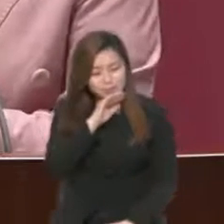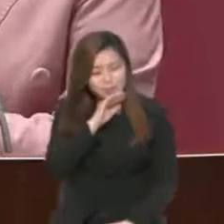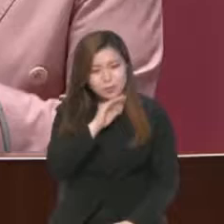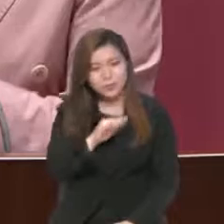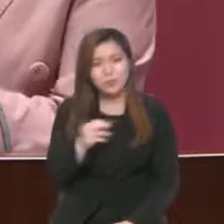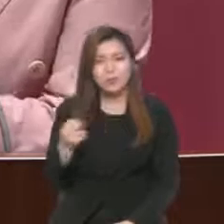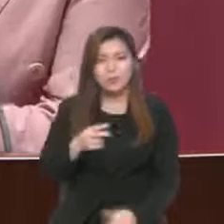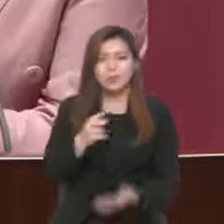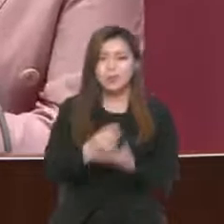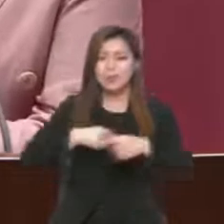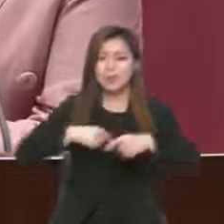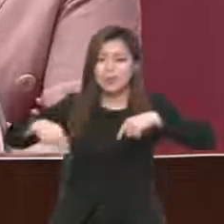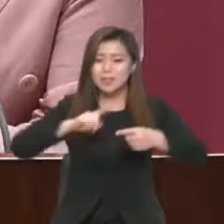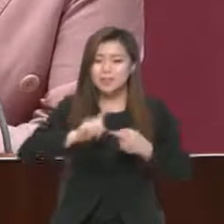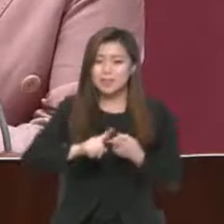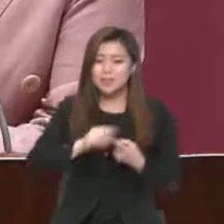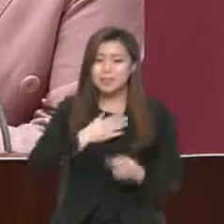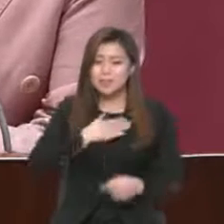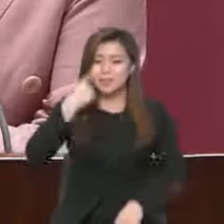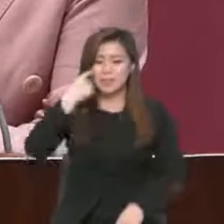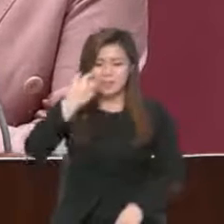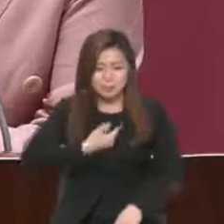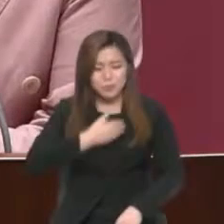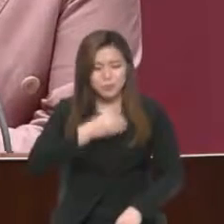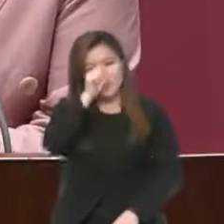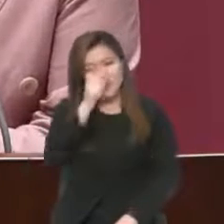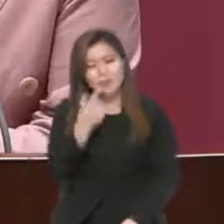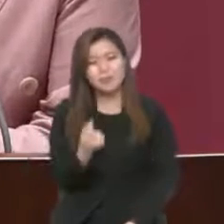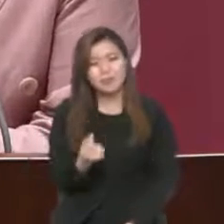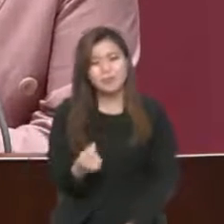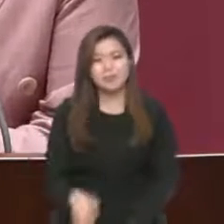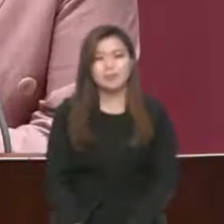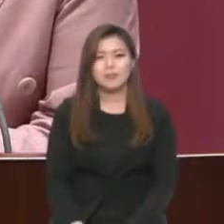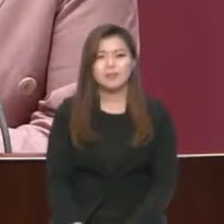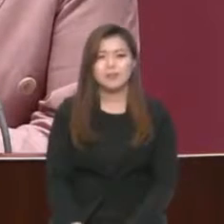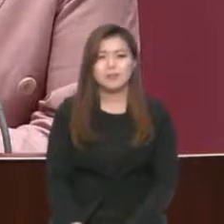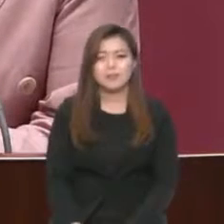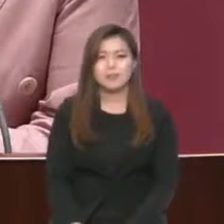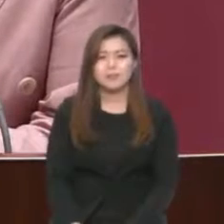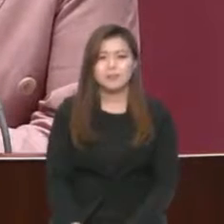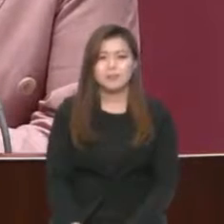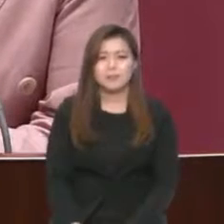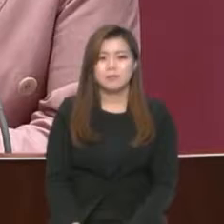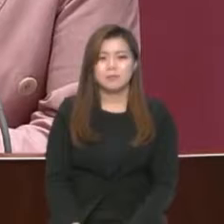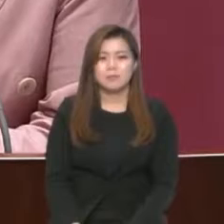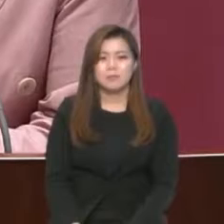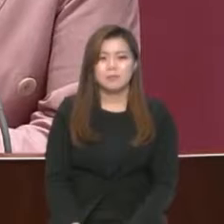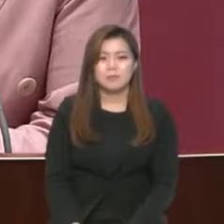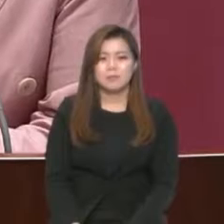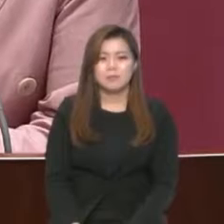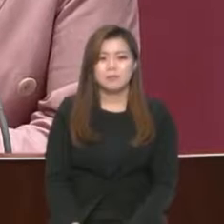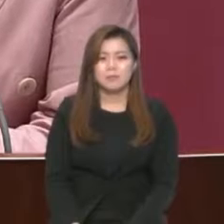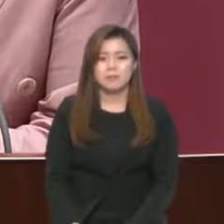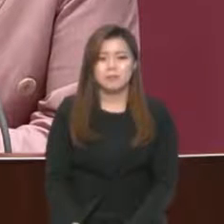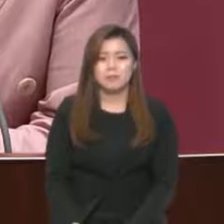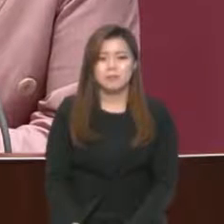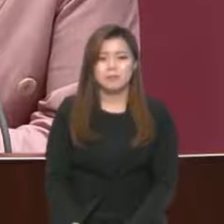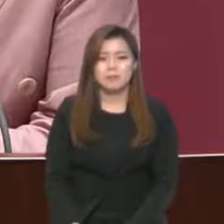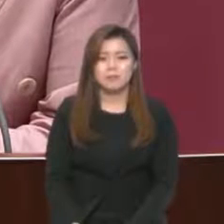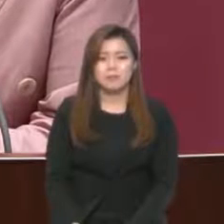대해서나 뭐 그런 걸 질의를 해주시면 어떻겠습니까? 이제 왜 그렇게 여쭤보냐면요.